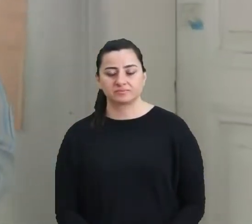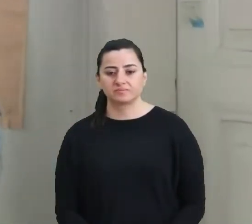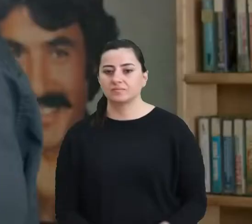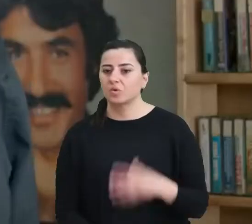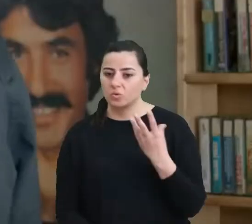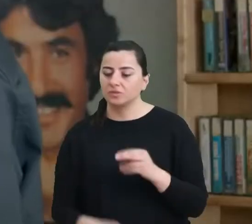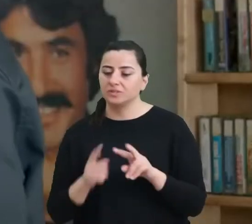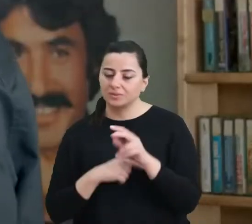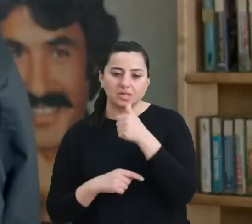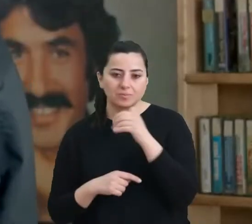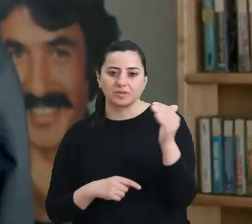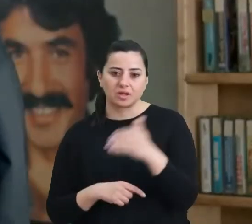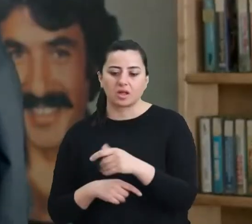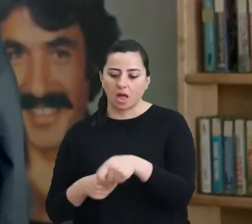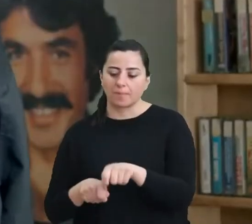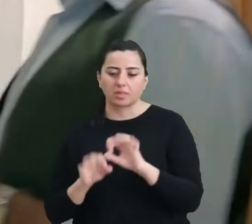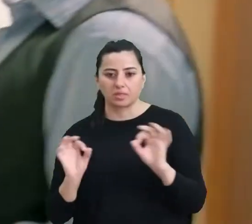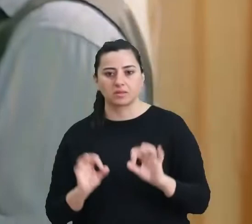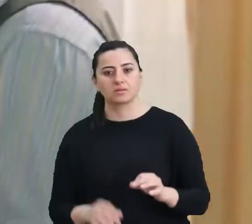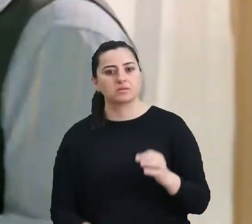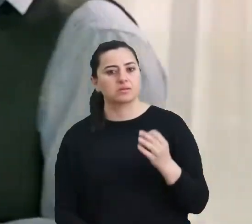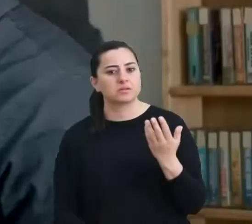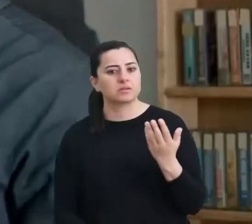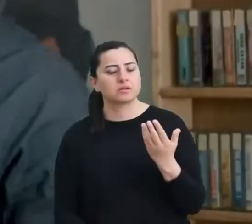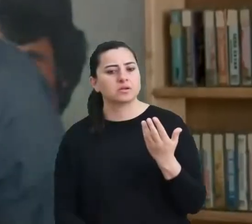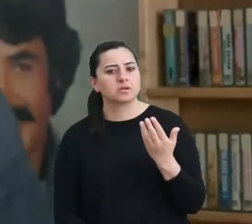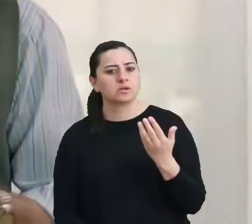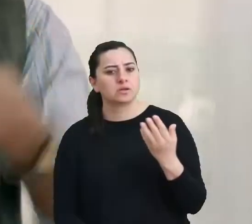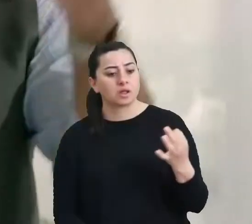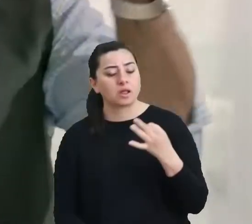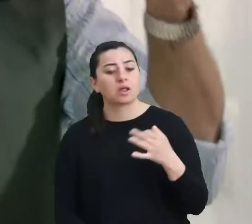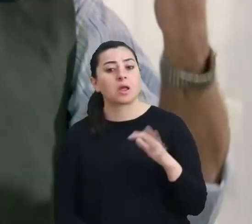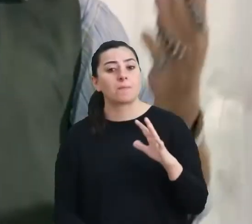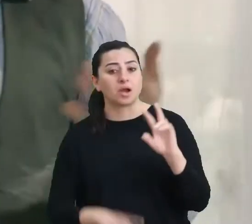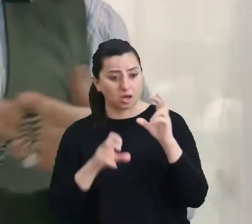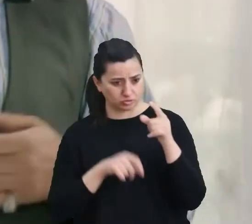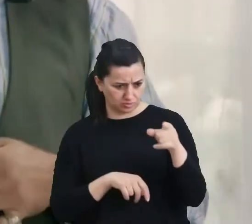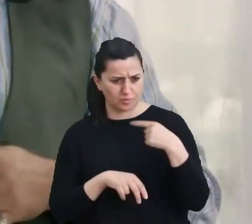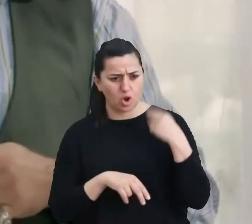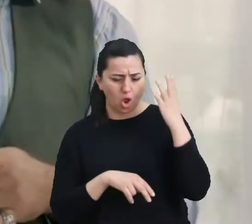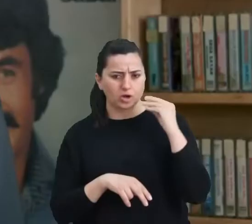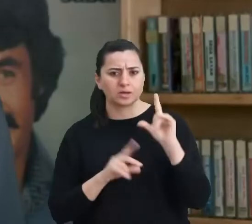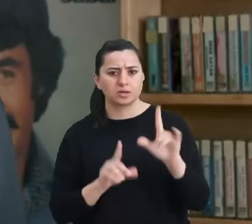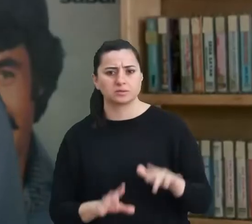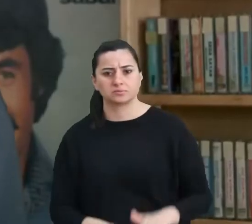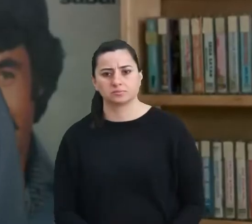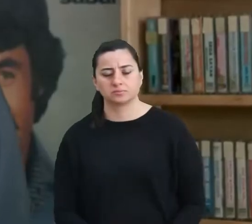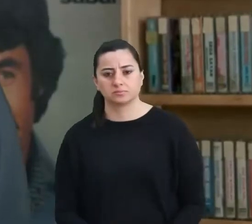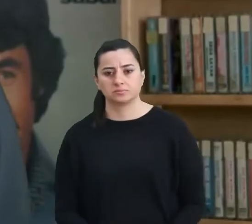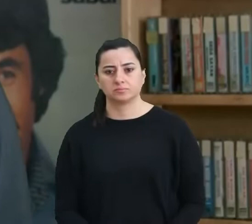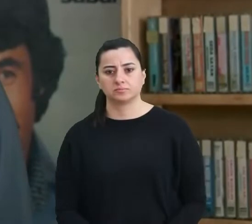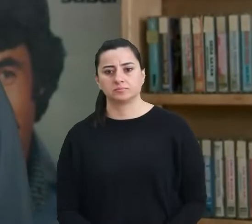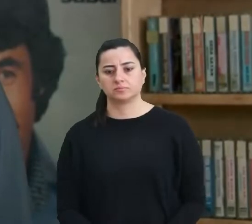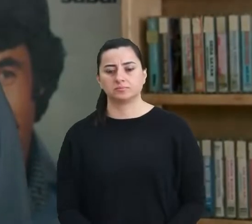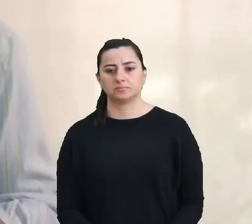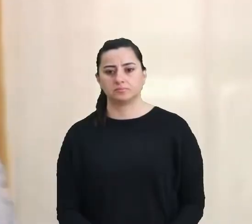Gel Yılmaz abi gel. Foto çıktı iyi zaten. Gönderme yapma lan. Gönderme yapma. Radyoculuğu senden öğrenecek değilim herhalde. Gerilmiş başını